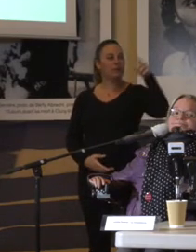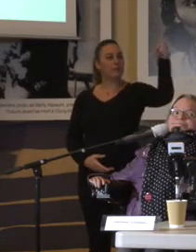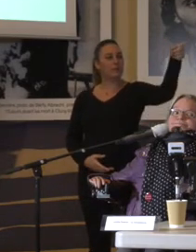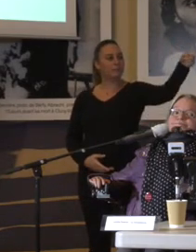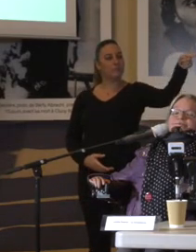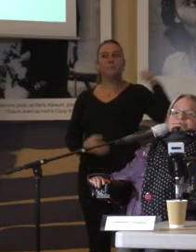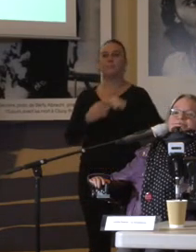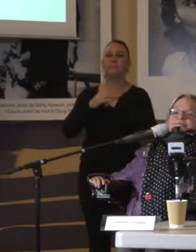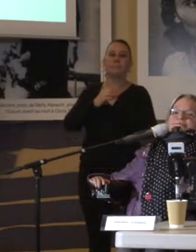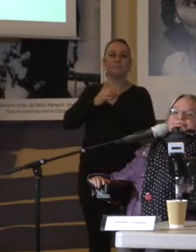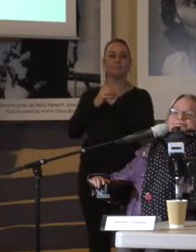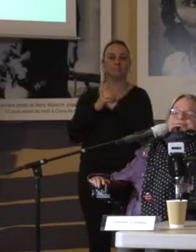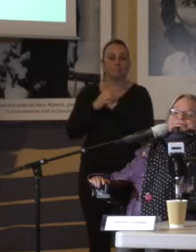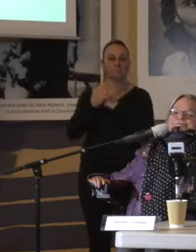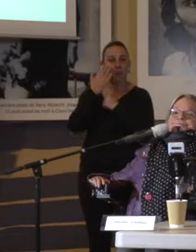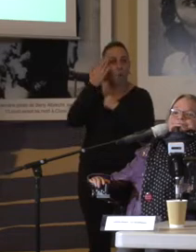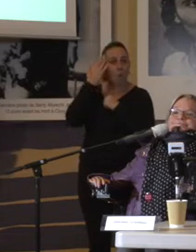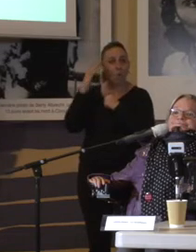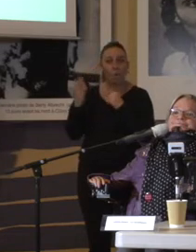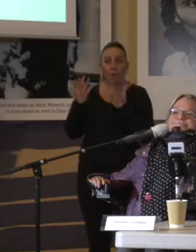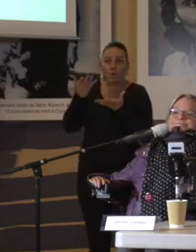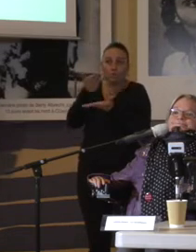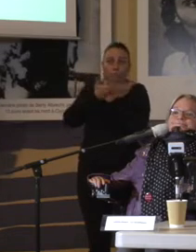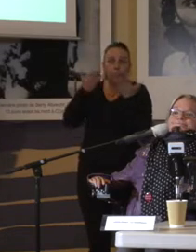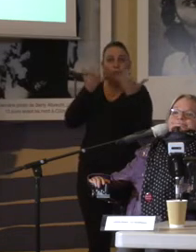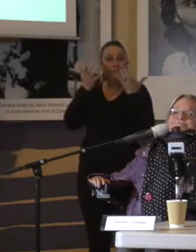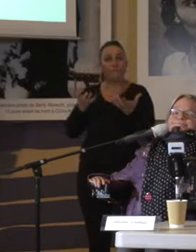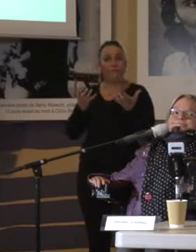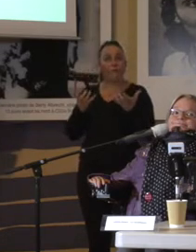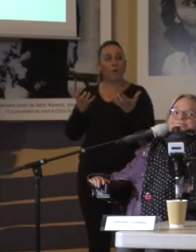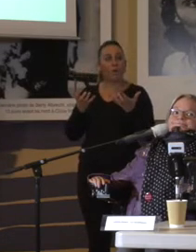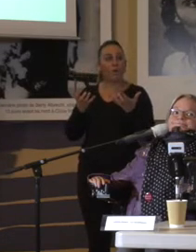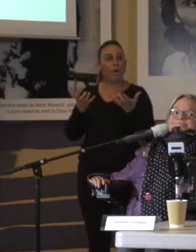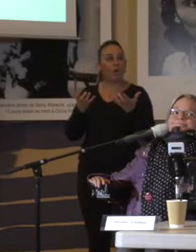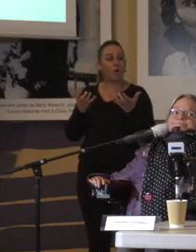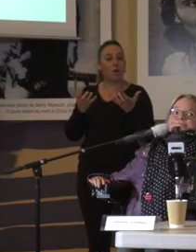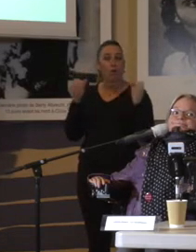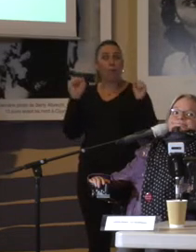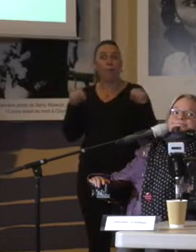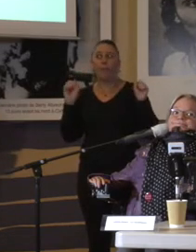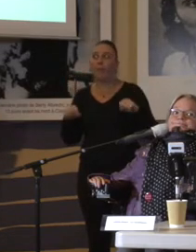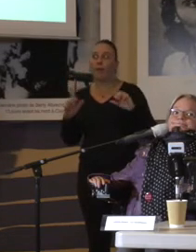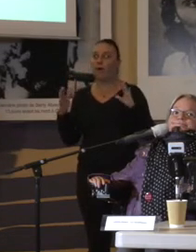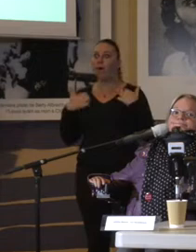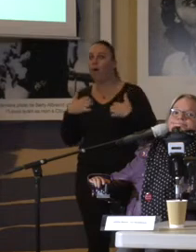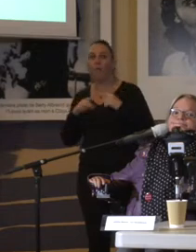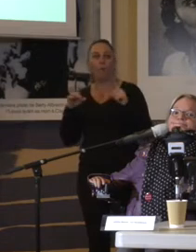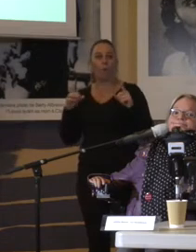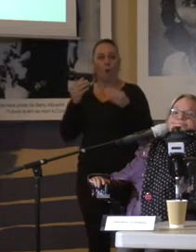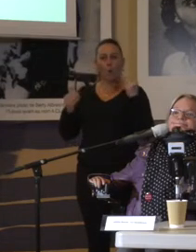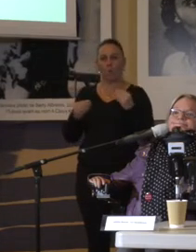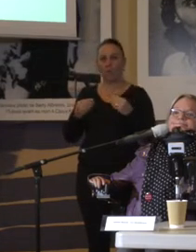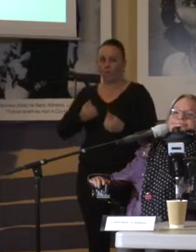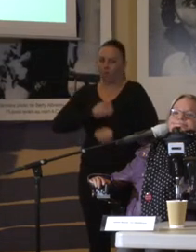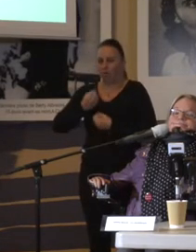Est-ce qu'il y a d'autres... est-ce que d'autres personnes souhaitent prendre la parole ? N'hésitez surtout pas. Hein. Ou si vous avez du mal à vous